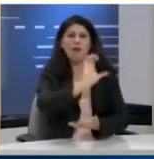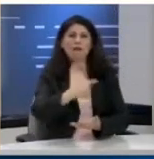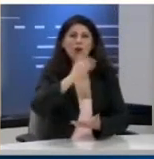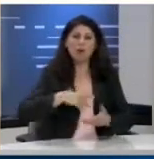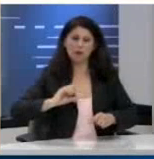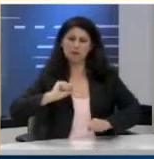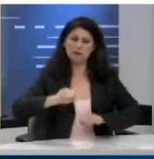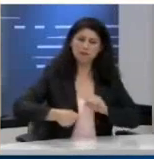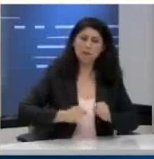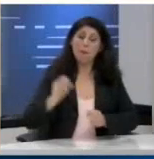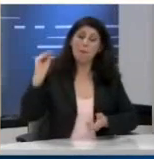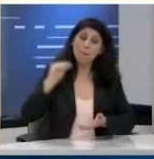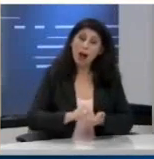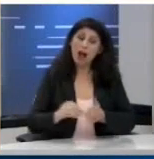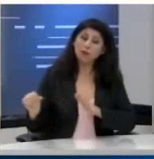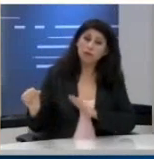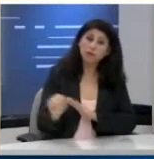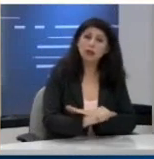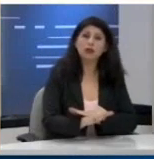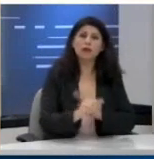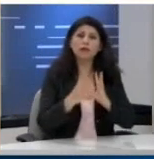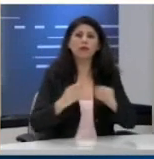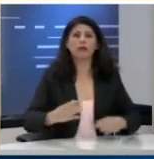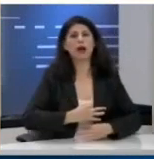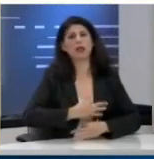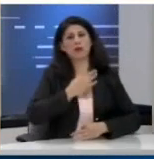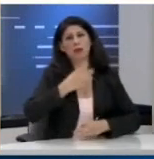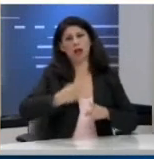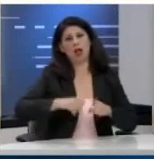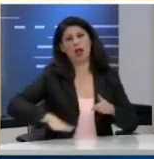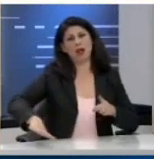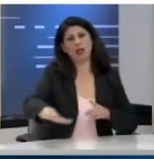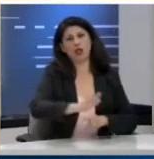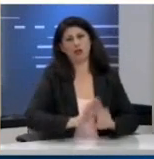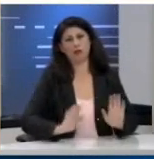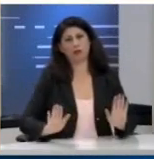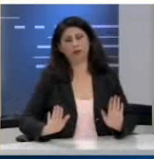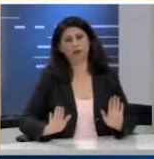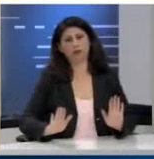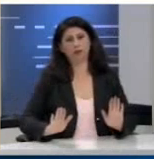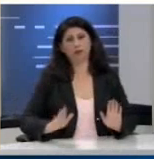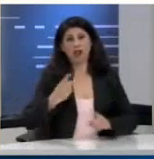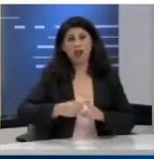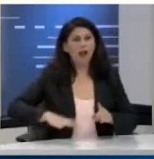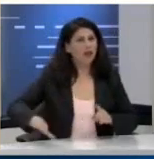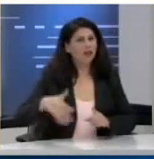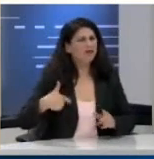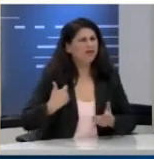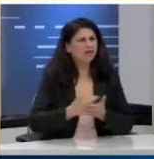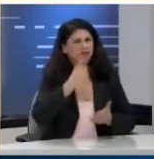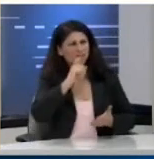για να φέρουμε ξανά πίσω τη χαμένη αξιοπρέπεια του ελληνικού λαού, ο οποίος δεν απέτησε κάτι